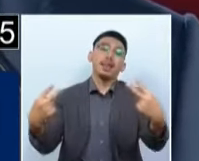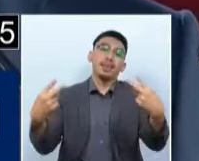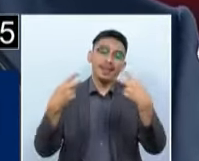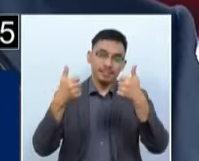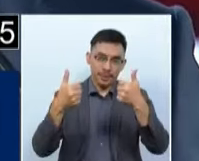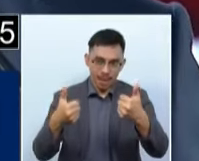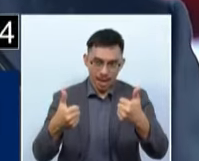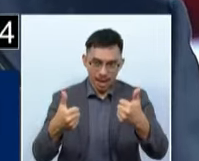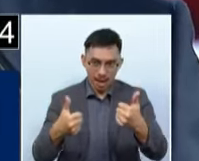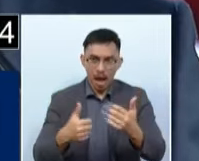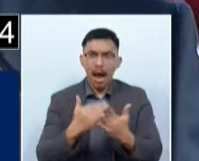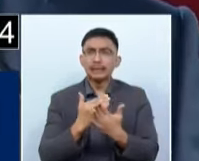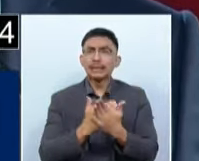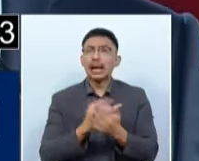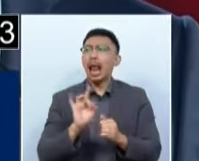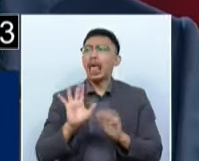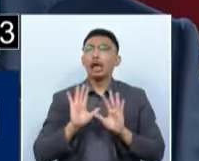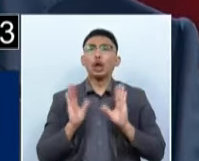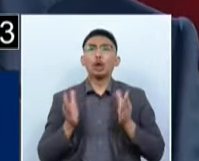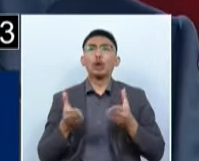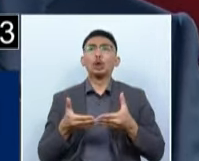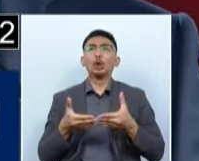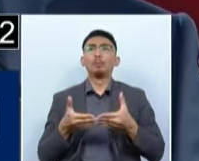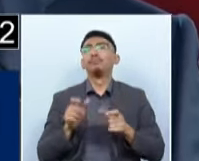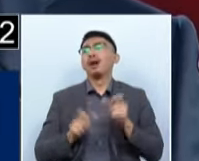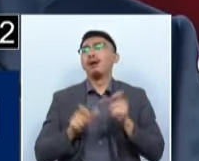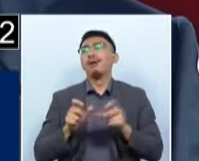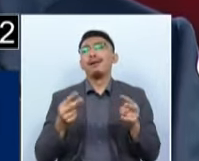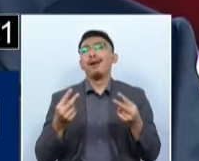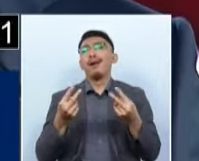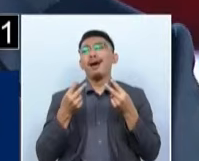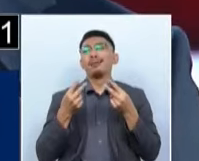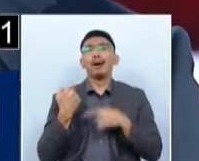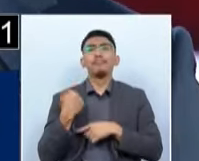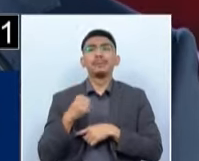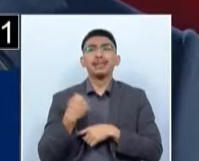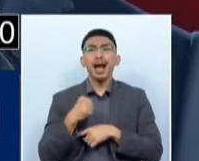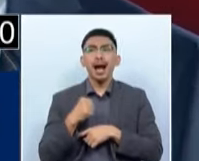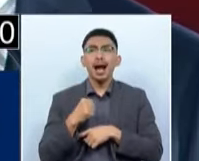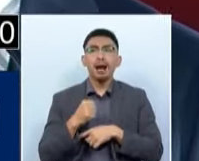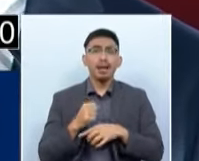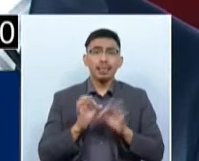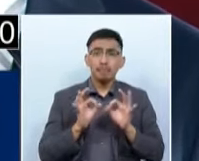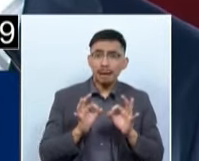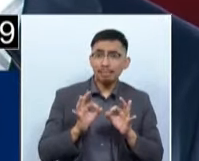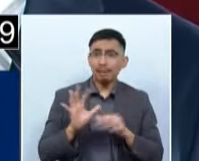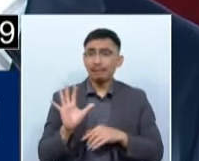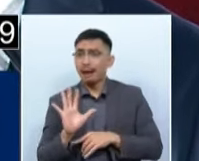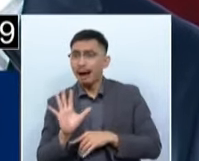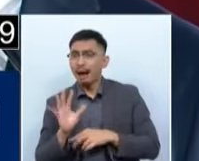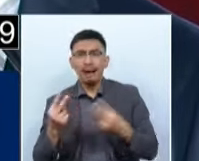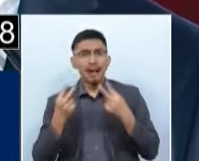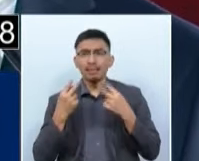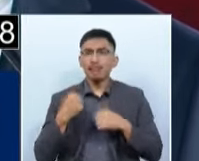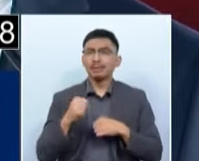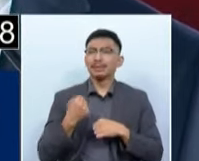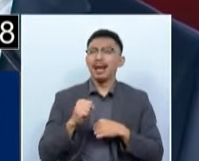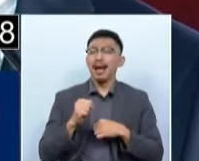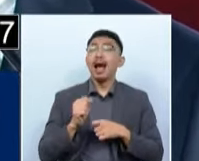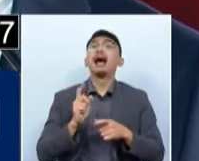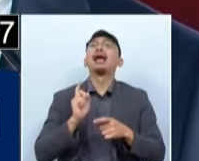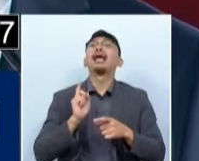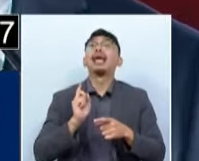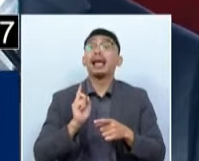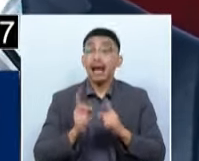lain yang tidak jelas dari mana kita bisa menilai akurasinya jadi menurut kami bila ada di antara kami yang